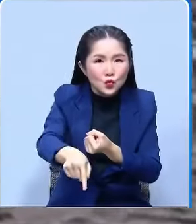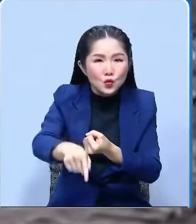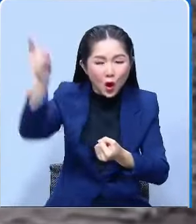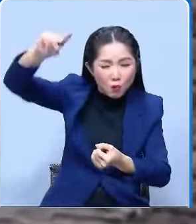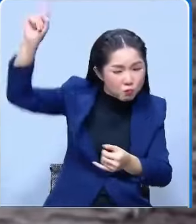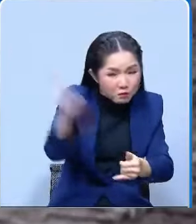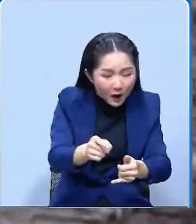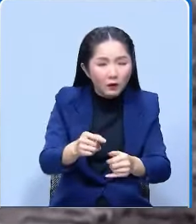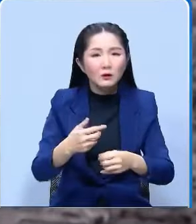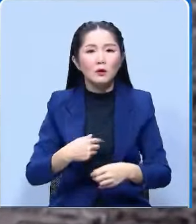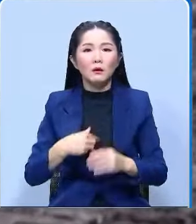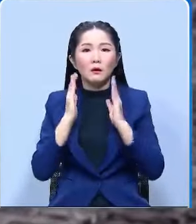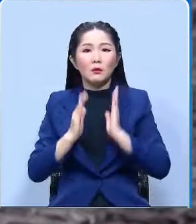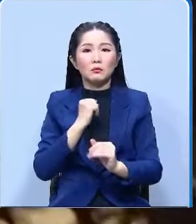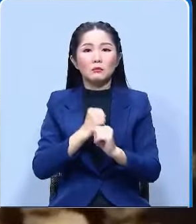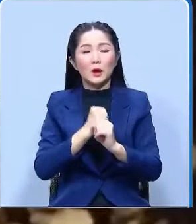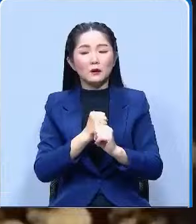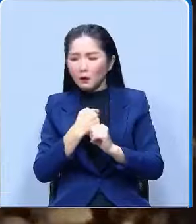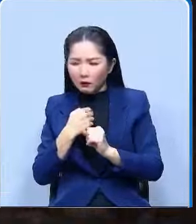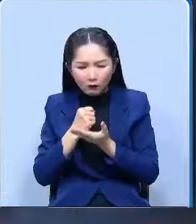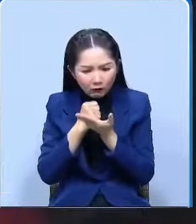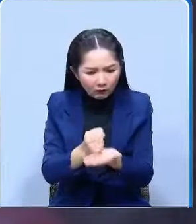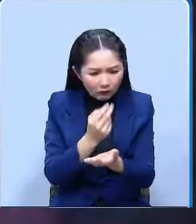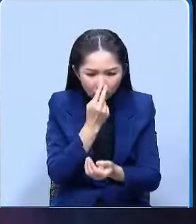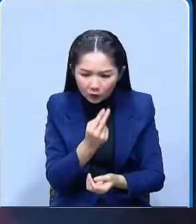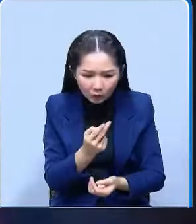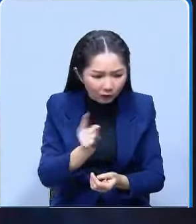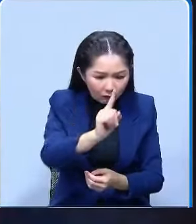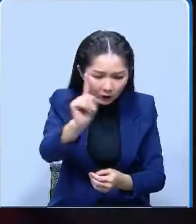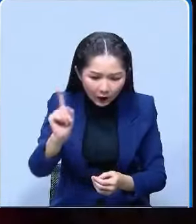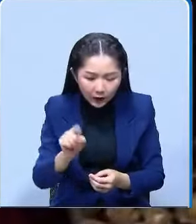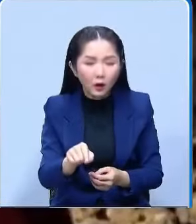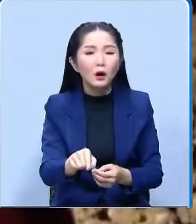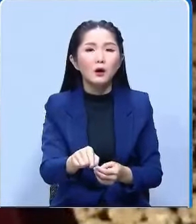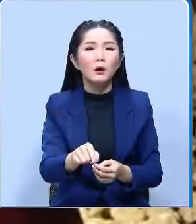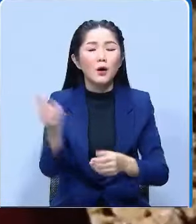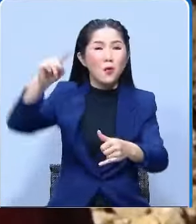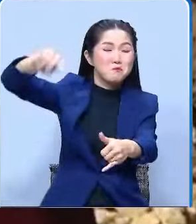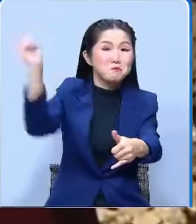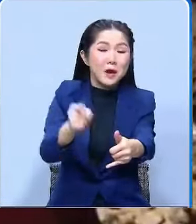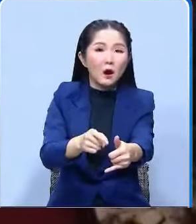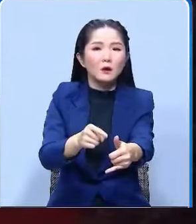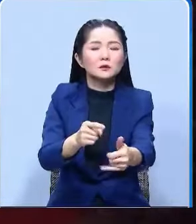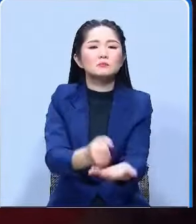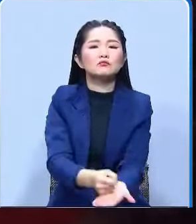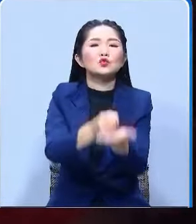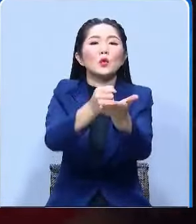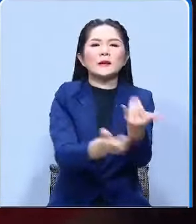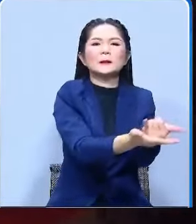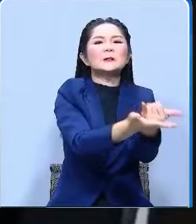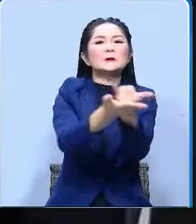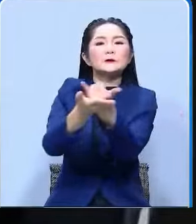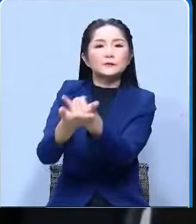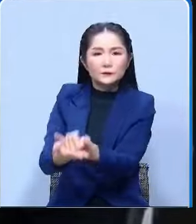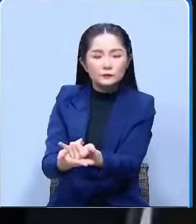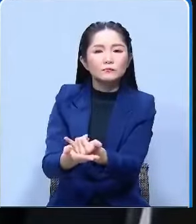สนั่นคนงานก็ไปช่วยกันค่ะก็ดูว่านายโมซีนั้นถูกฟ้าผ่าแล้วก็เลยช่วยกันนำร่างเข้าในที่ร่มแล้ว